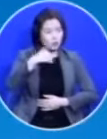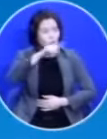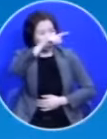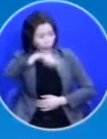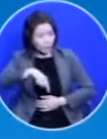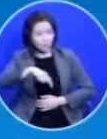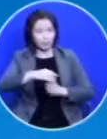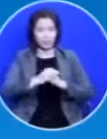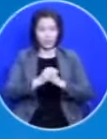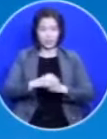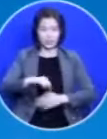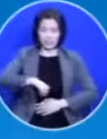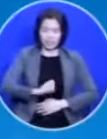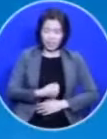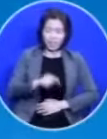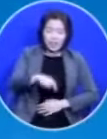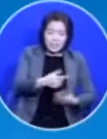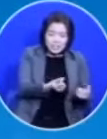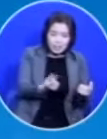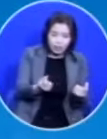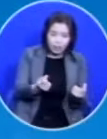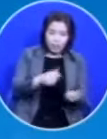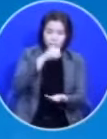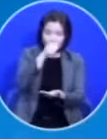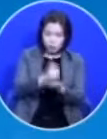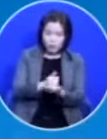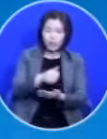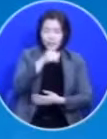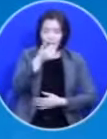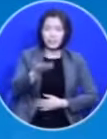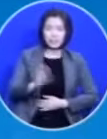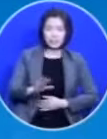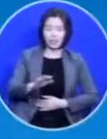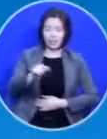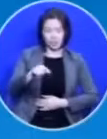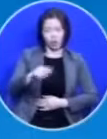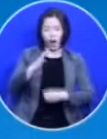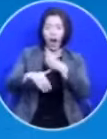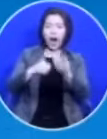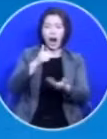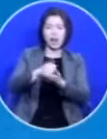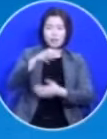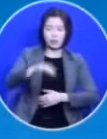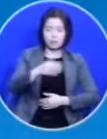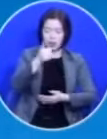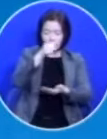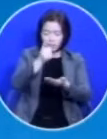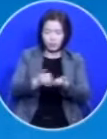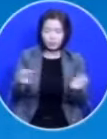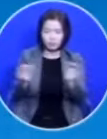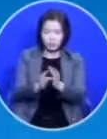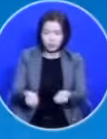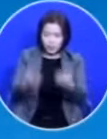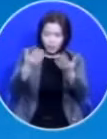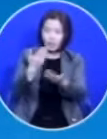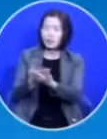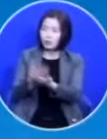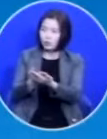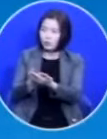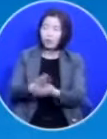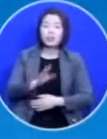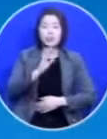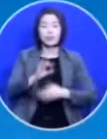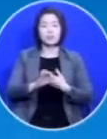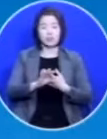와서 자기가 이런 죄를 지었는데 이거 하나님 앞에 속죄 제사를 좀 드려 주세요 그럴 때이